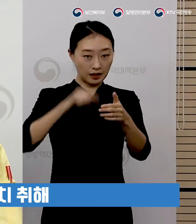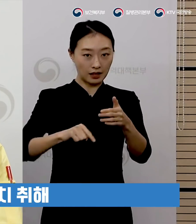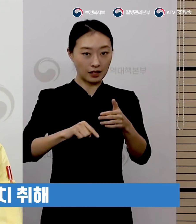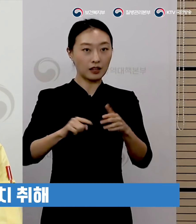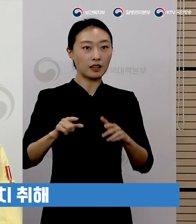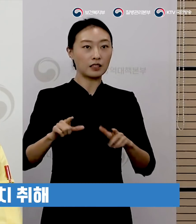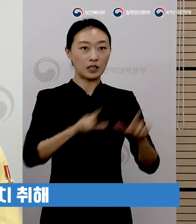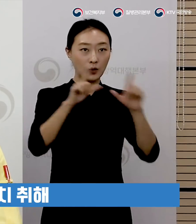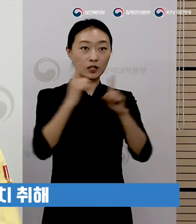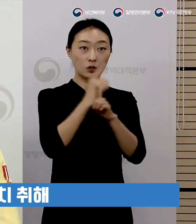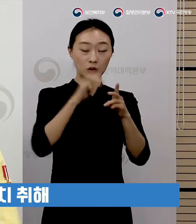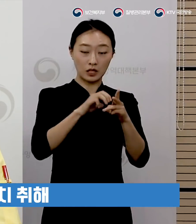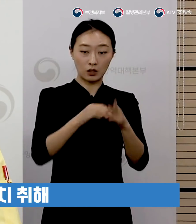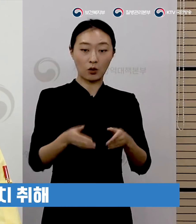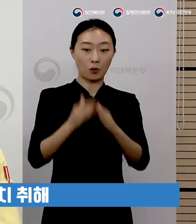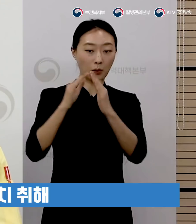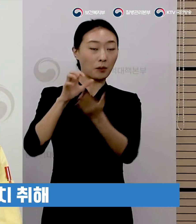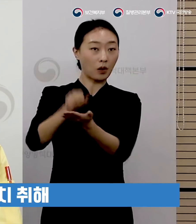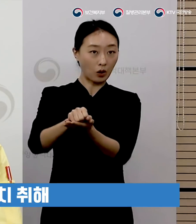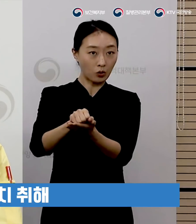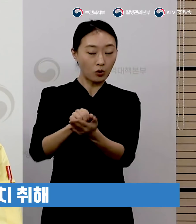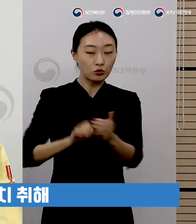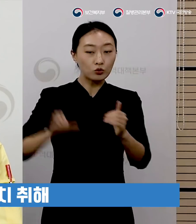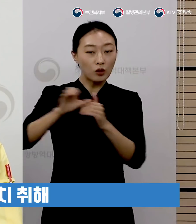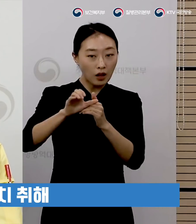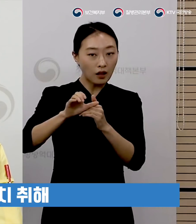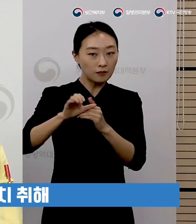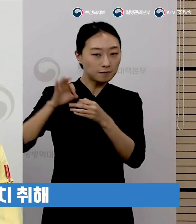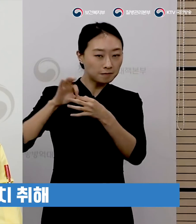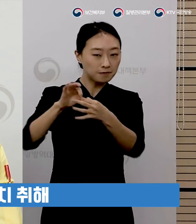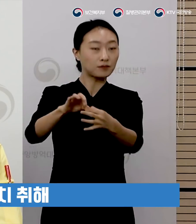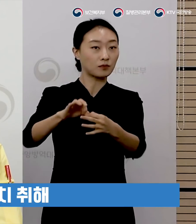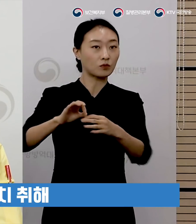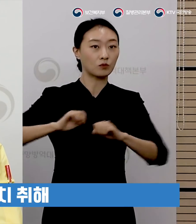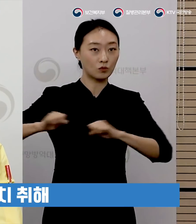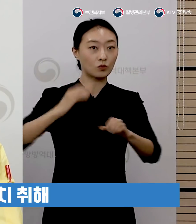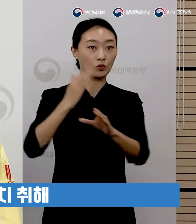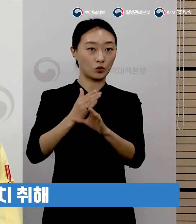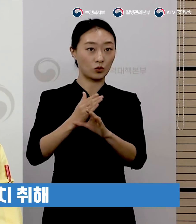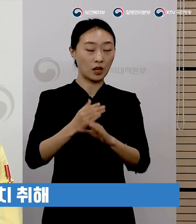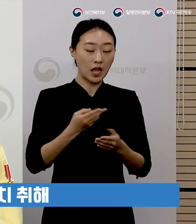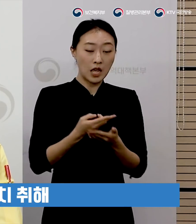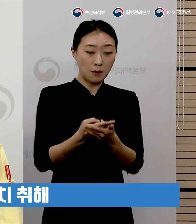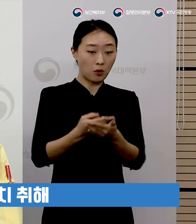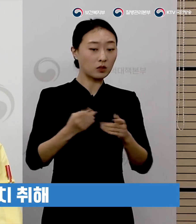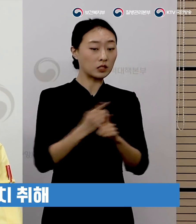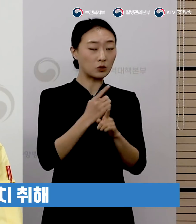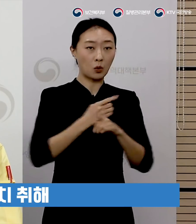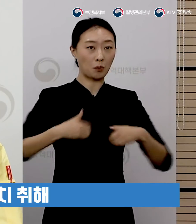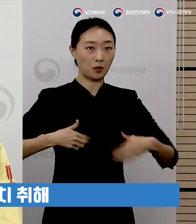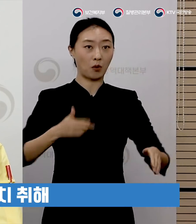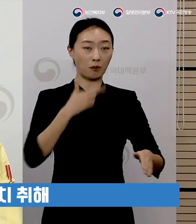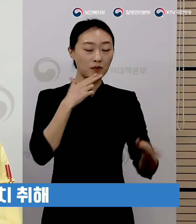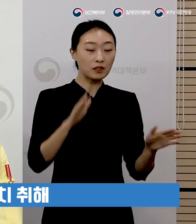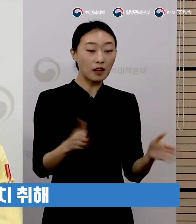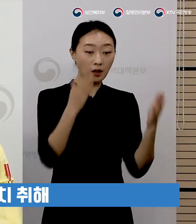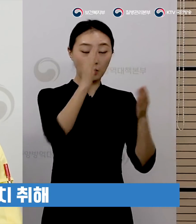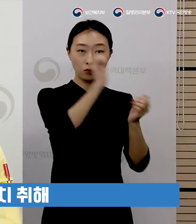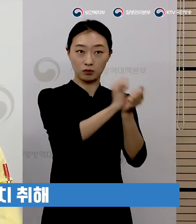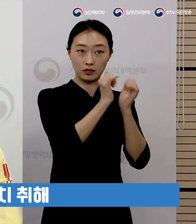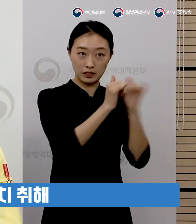1개소 확보하고 추가적인 설치도 추진 중입니다. 입원 치료가 필요 없는 경증 환자는